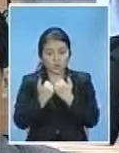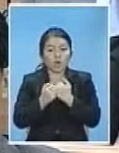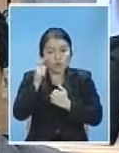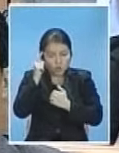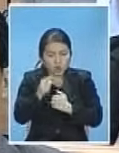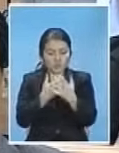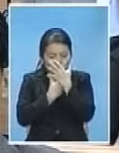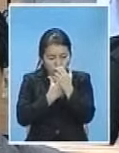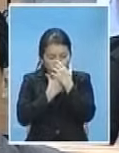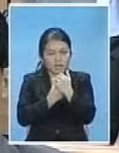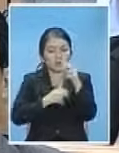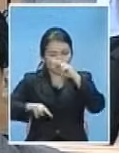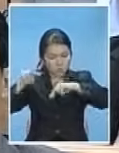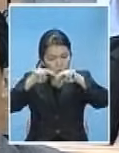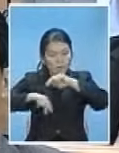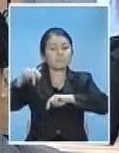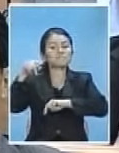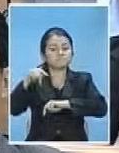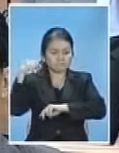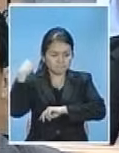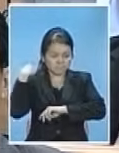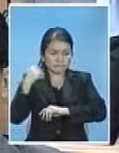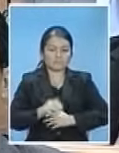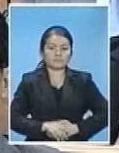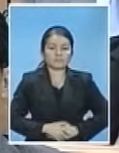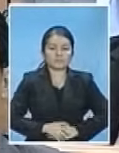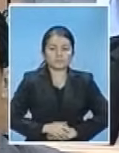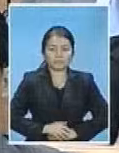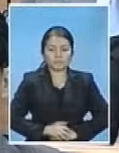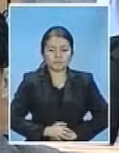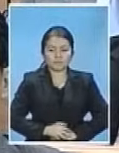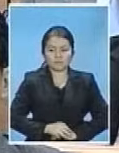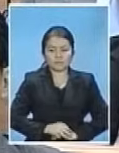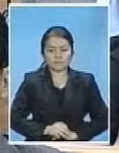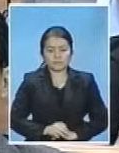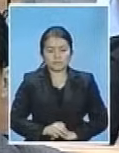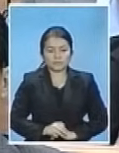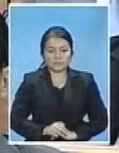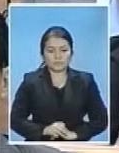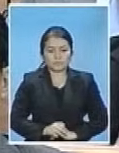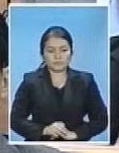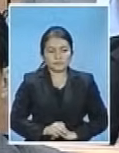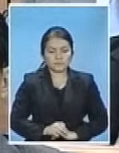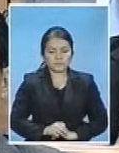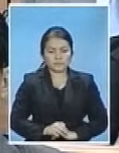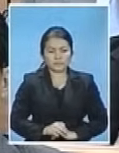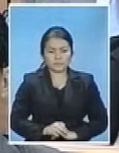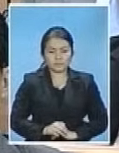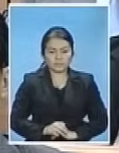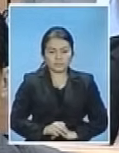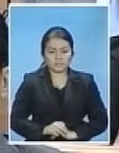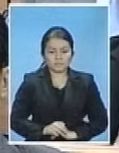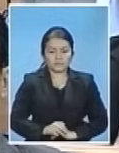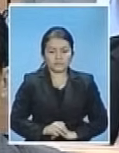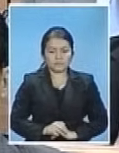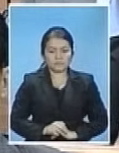แลเอาใจใส่เป็นพิเศษโชคดีที่ด้วยพระวิสัยทัศน์อันกว้างไกลของพระบาทส